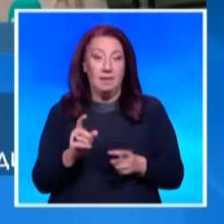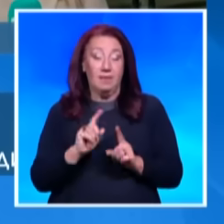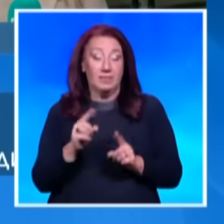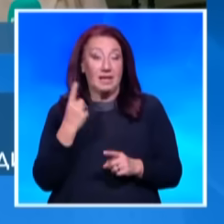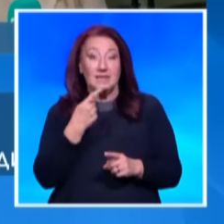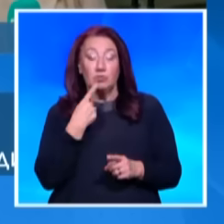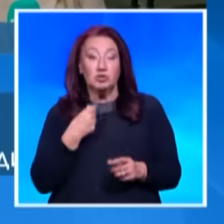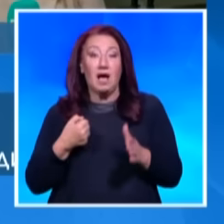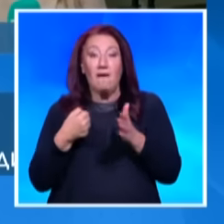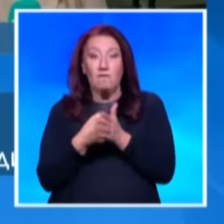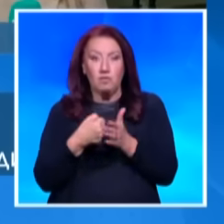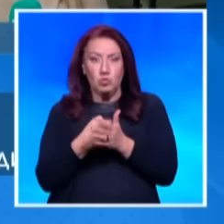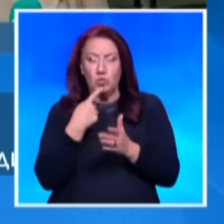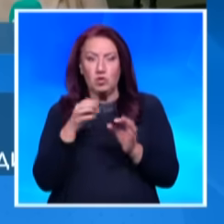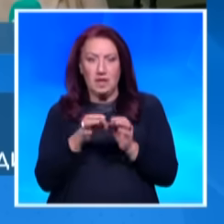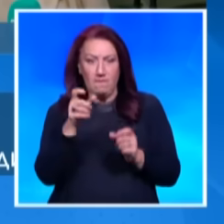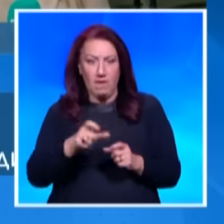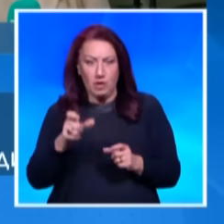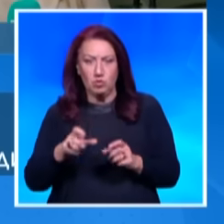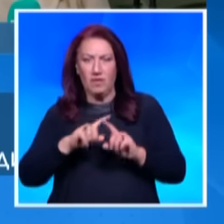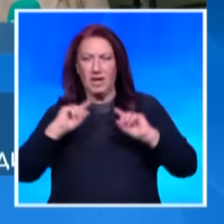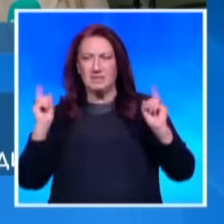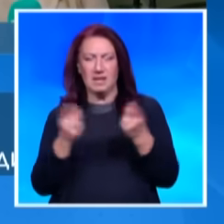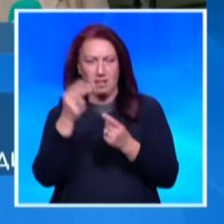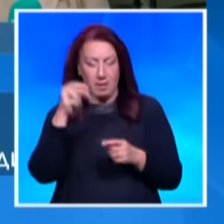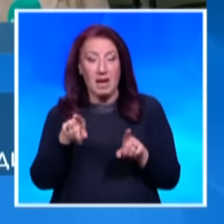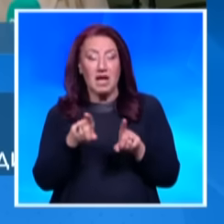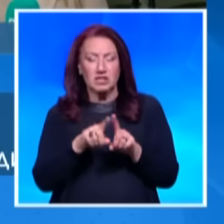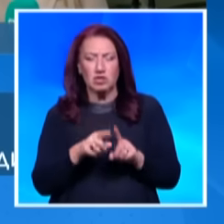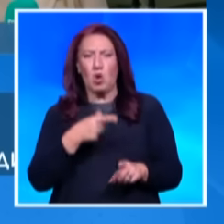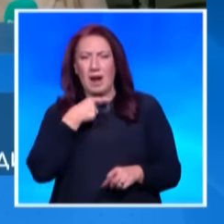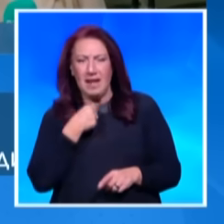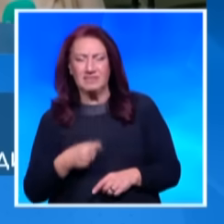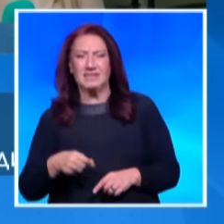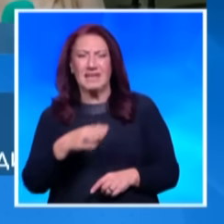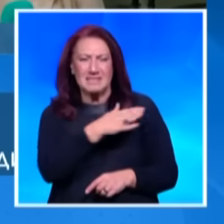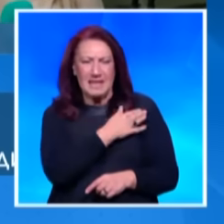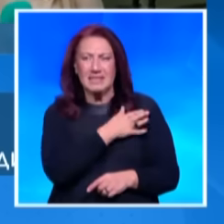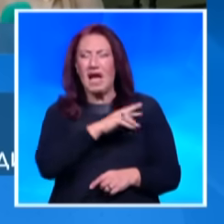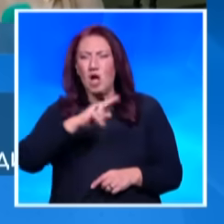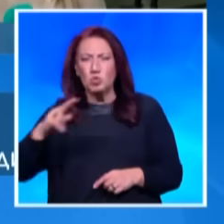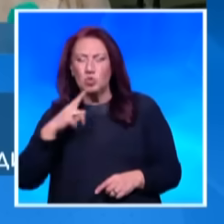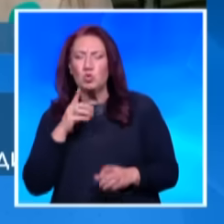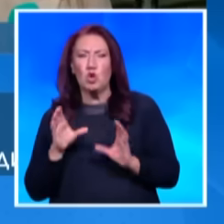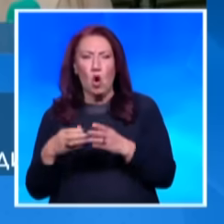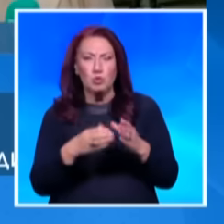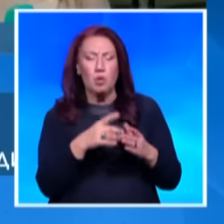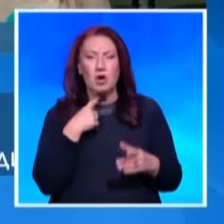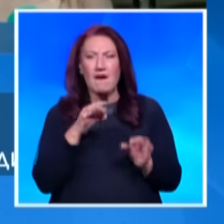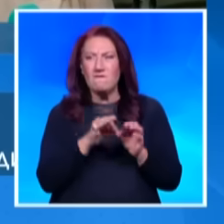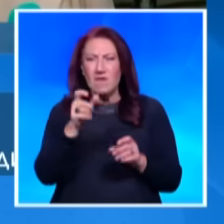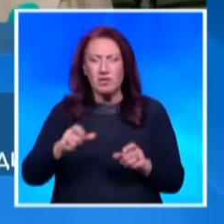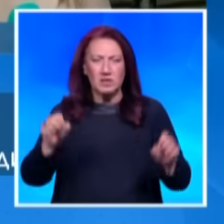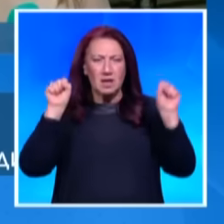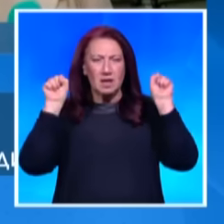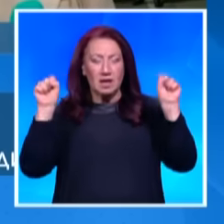футболните фенове в страната. Показваме ви наживо агитките на Левски, ЦСКА и останалите отбори. Дойде ли ръководството на Българския футболен